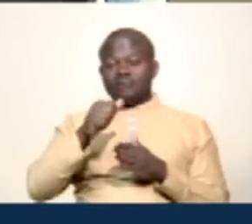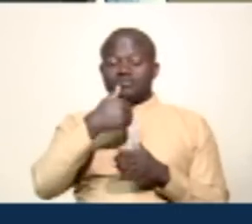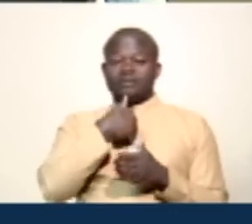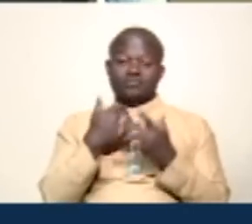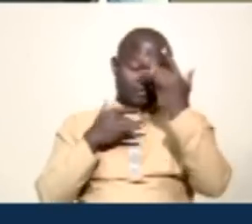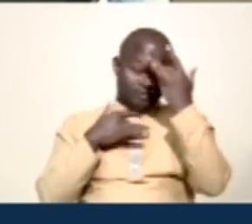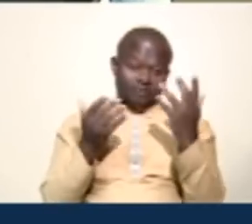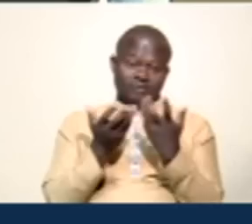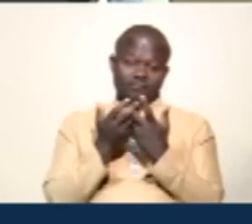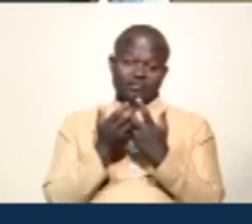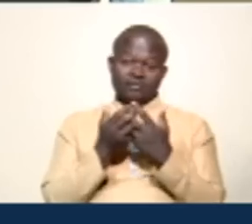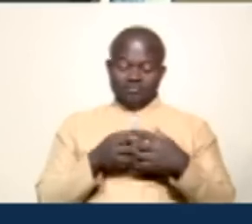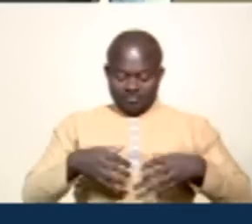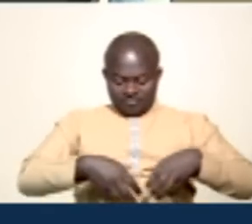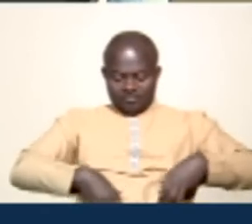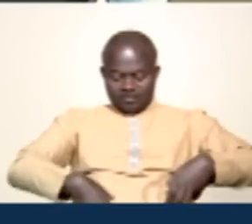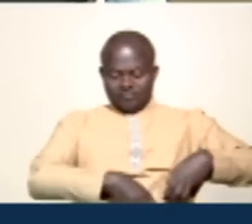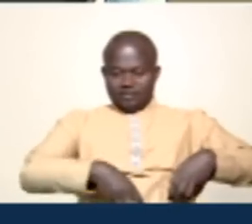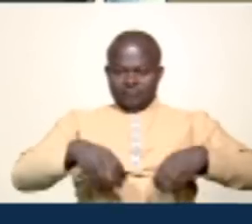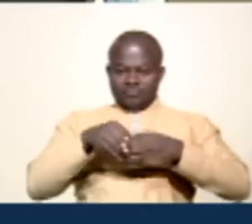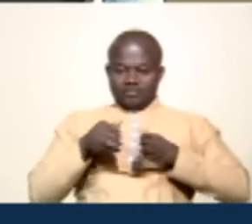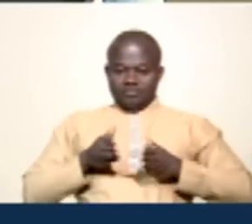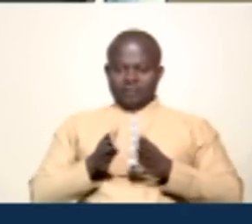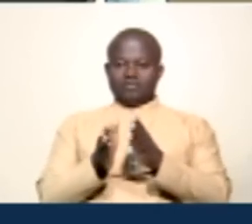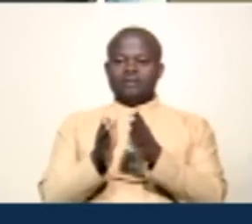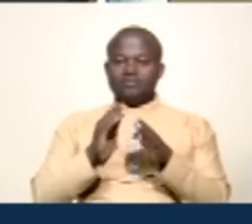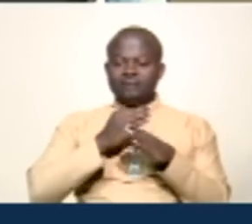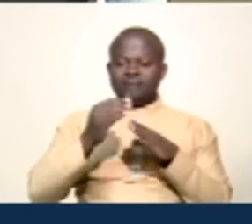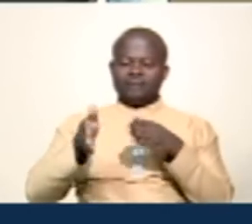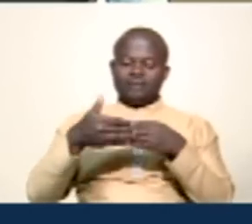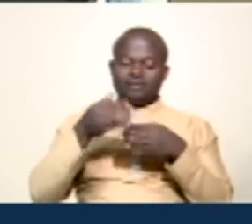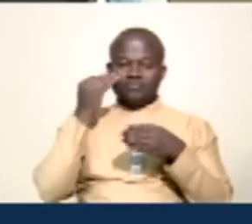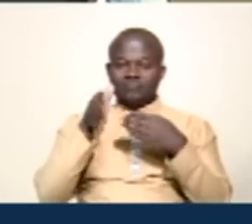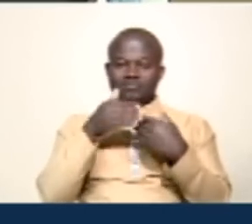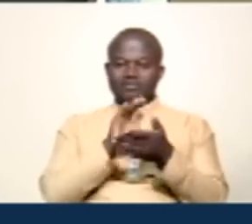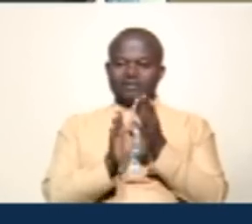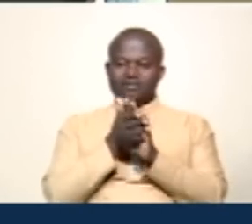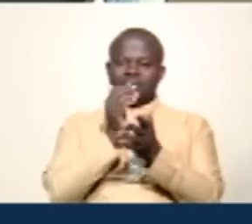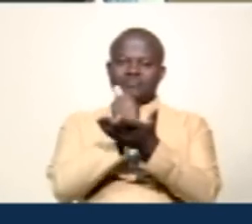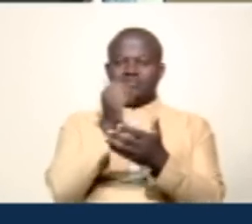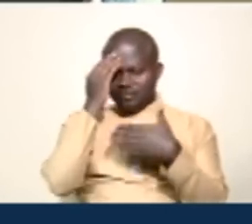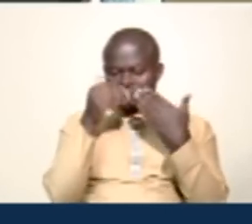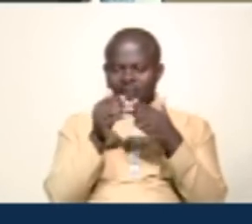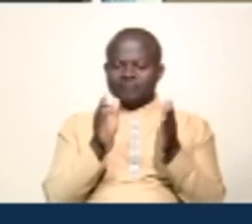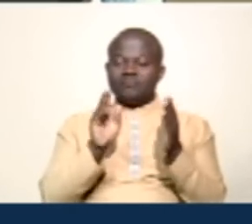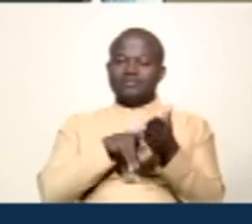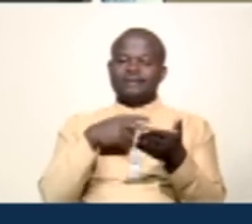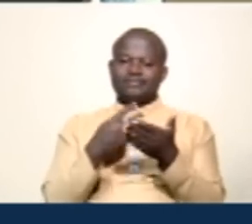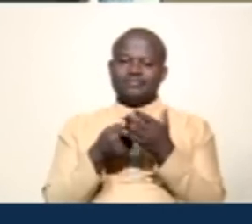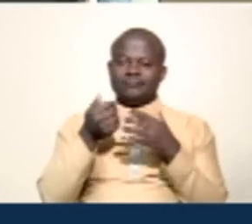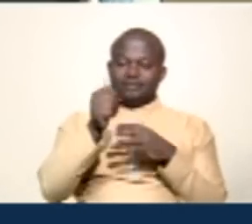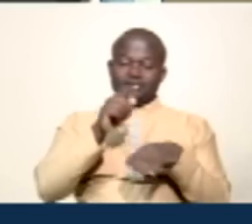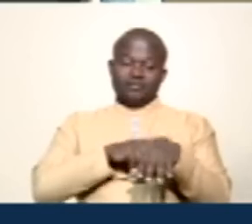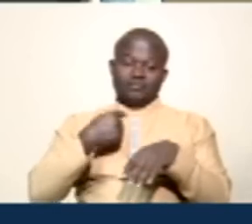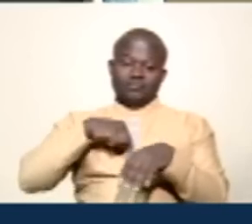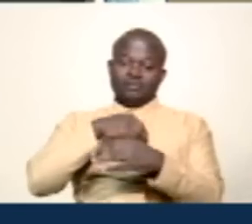ijyanye n'ibice by'imibarukiro igatuma imiyoboro ntanga yifunga, ikifunga burundu tukamufasha kujya yifungura bikanga. Icyo gihe